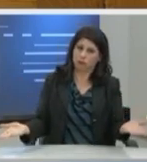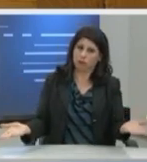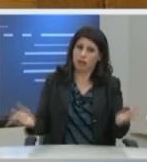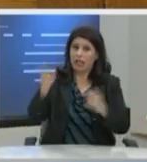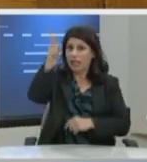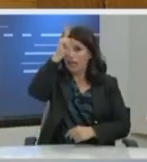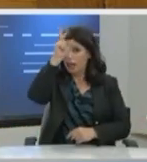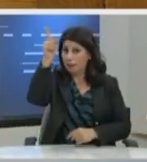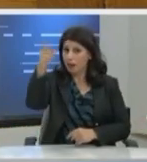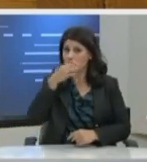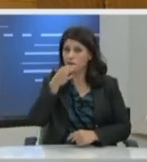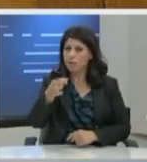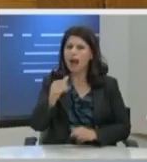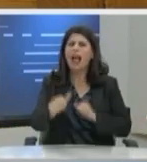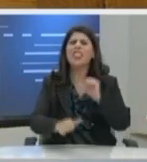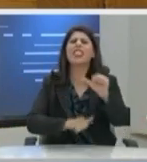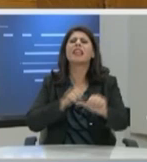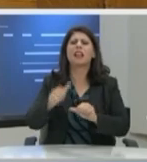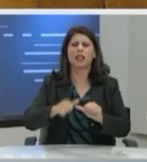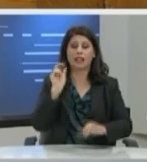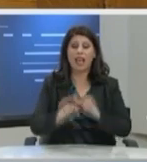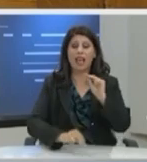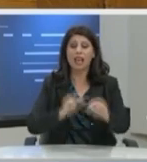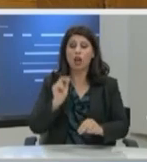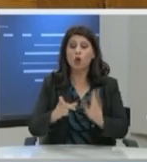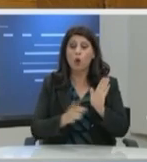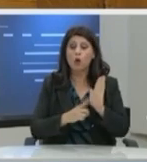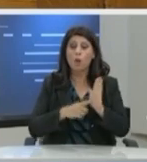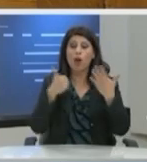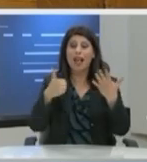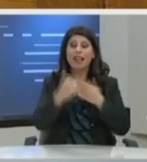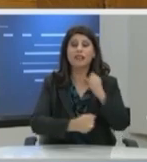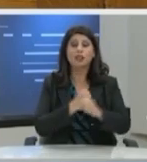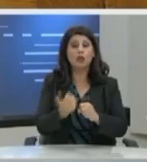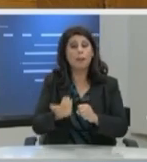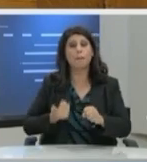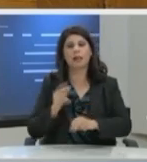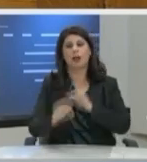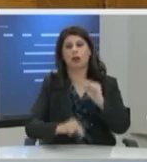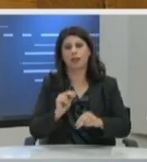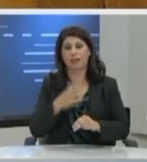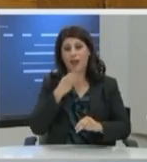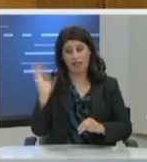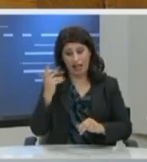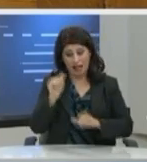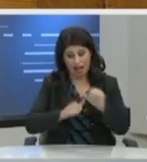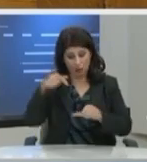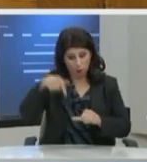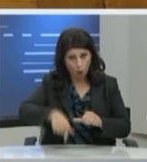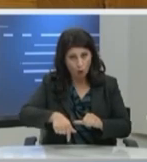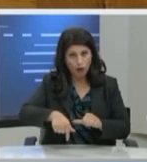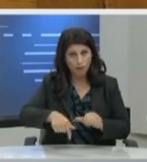Στη Γερμανία έχω τονίσει, δεν αλλάζει ο εκλογικός νόμος 6 χρόνια πριν τις εκλογές. Δηλαδή αν αλλάξει